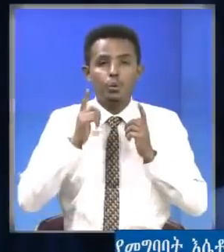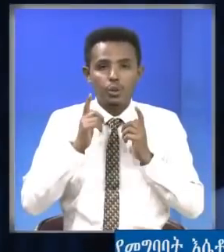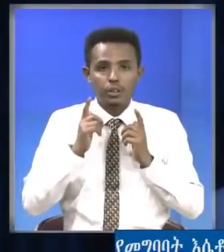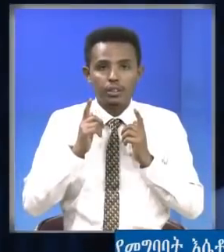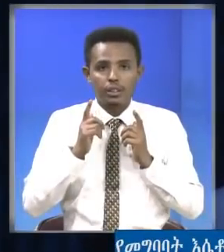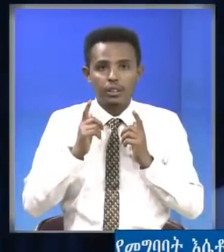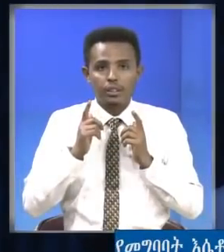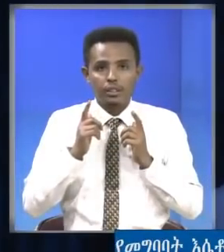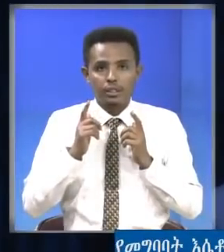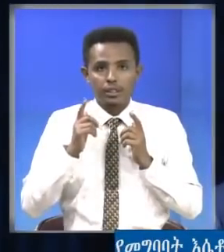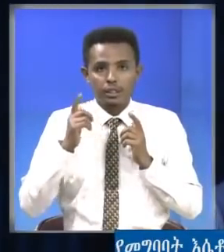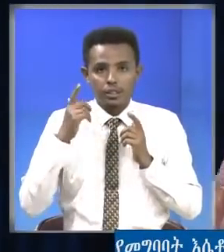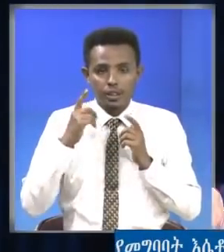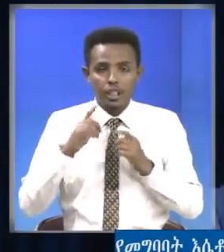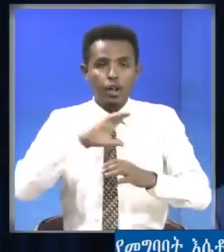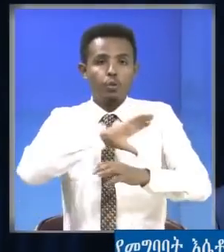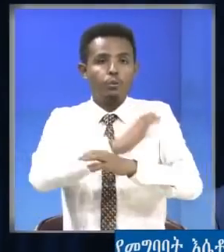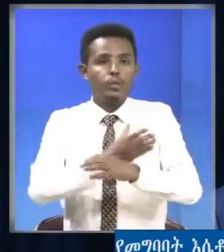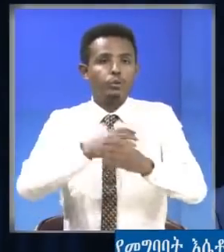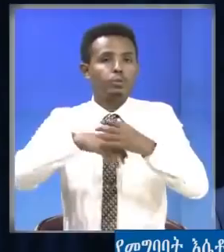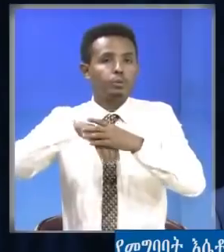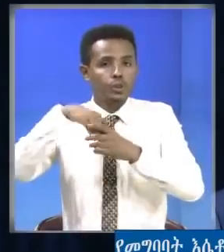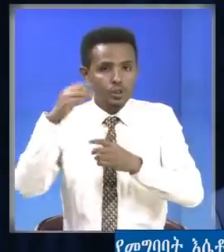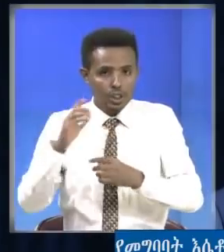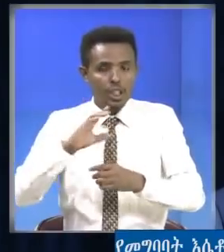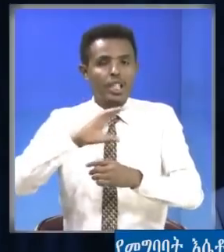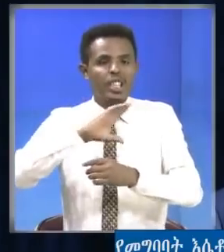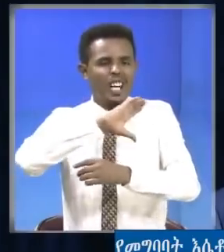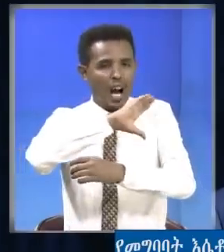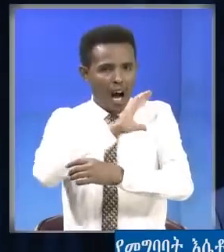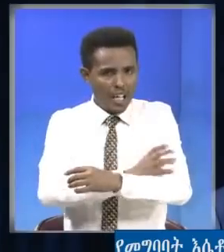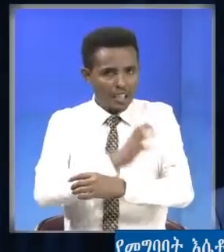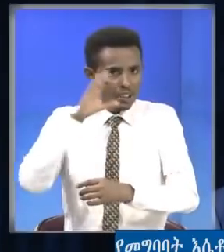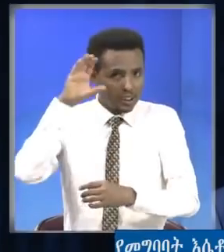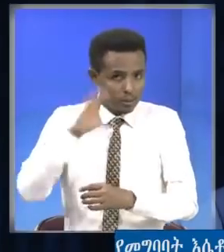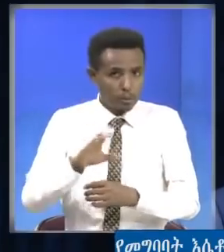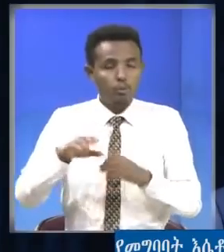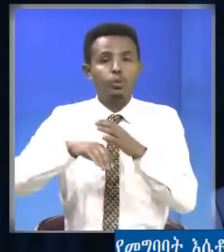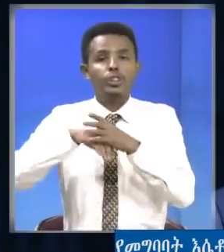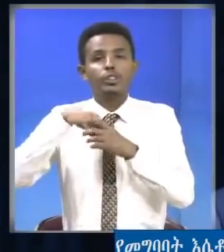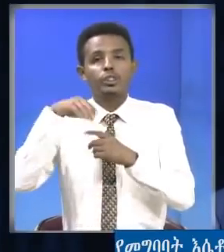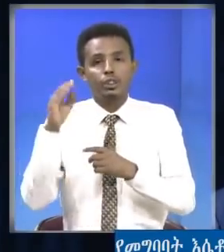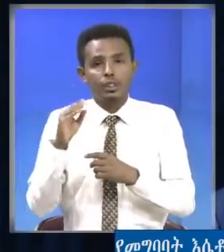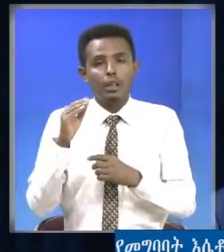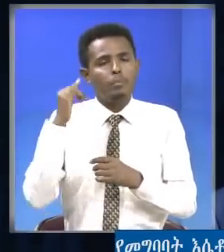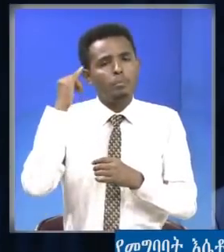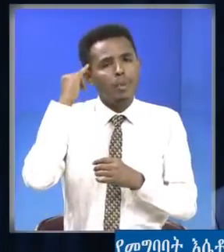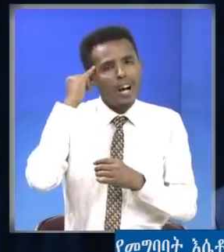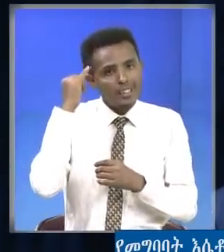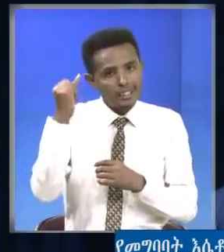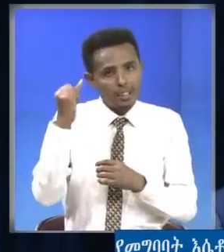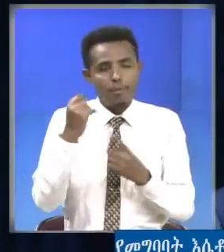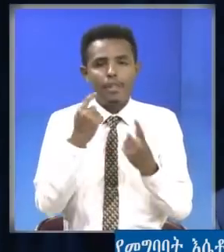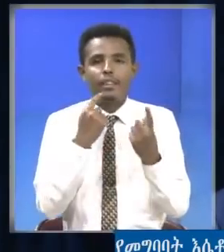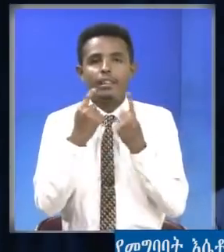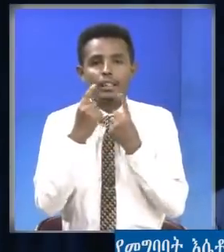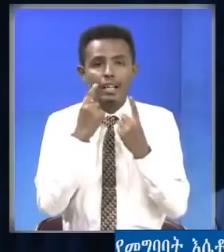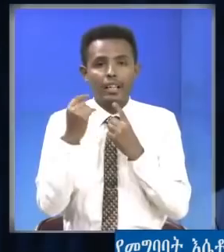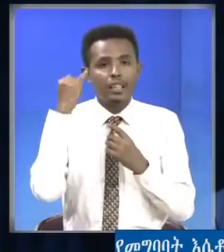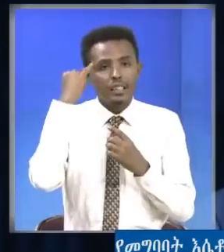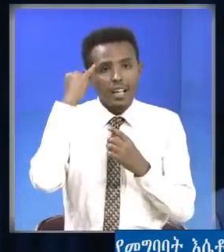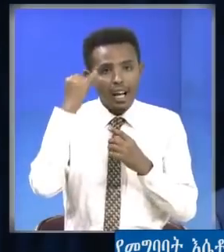ውጪ፣ ከጉልበት ውጪ፣ ከኃይል ውጪ የሆነ በሐሳብ ተሟክተን የሐሳብ